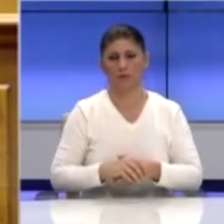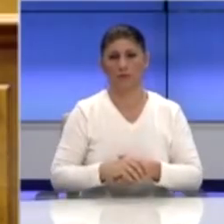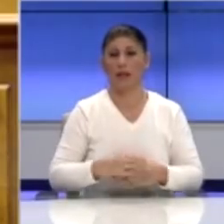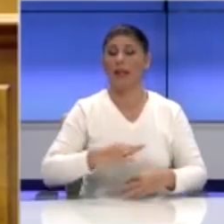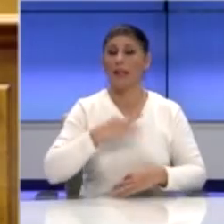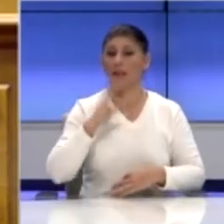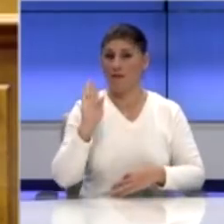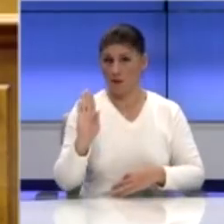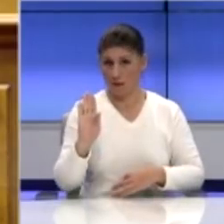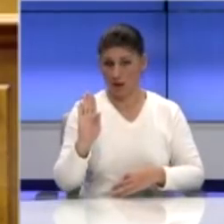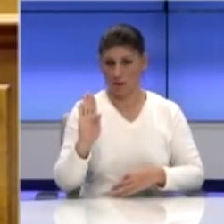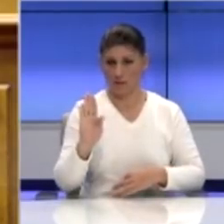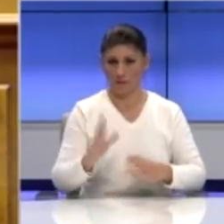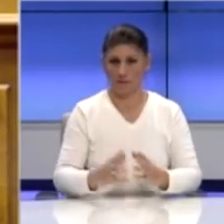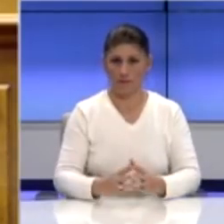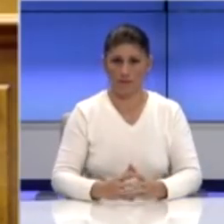κύριε Βαρουφάκη,